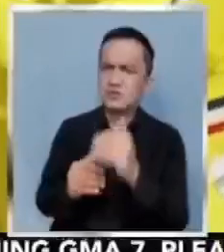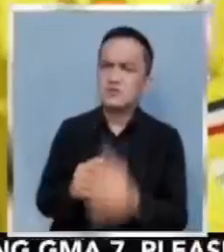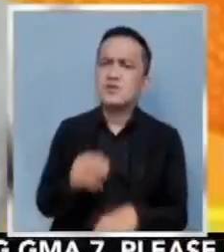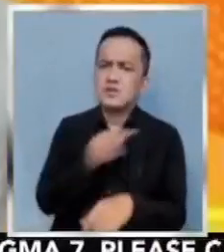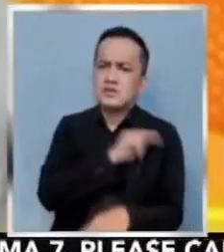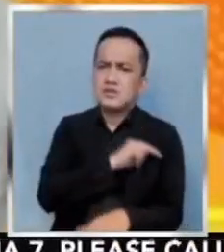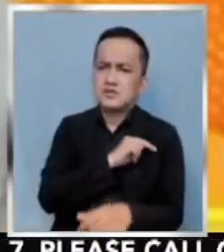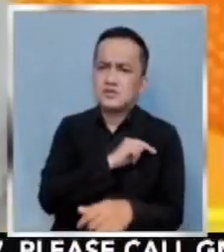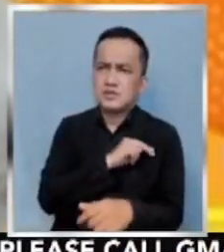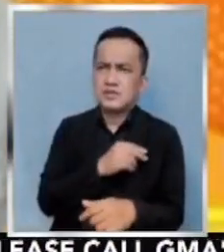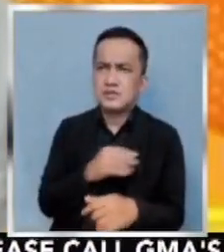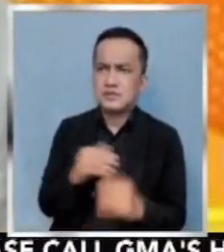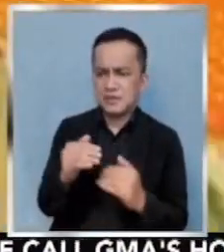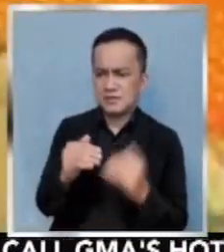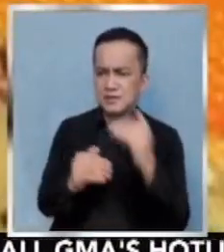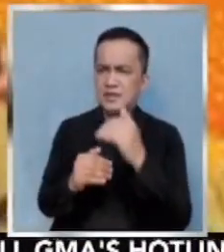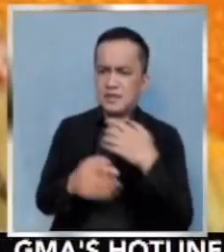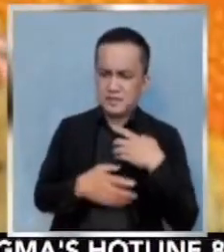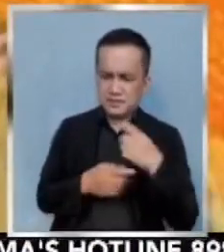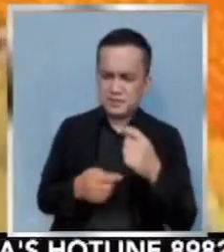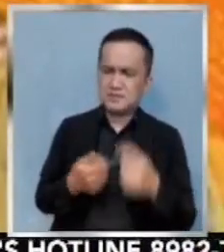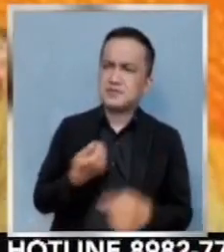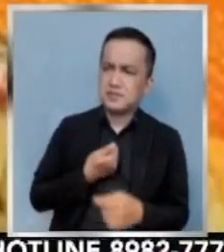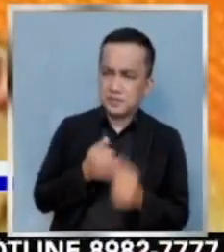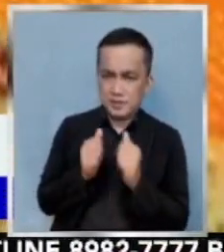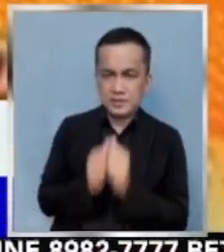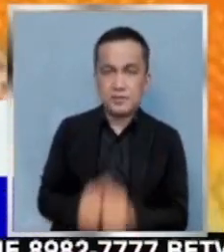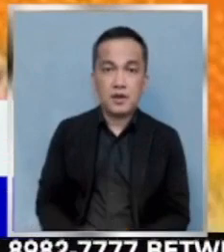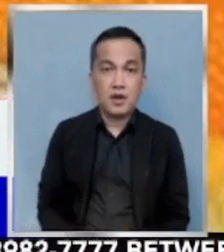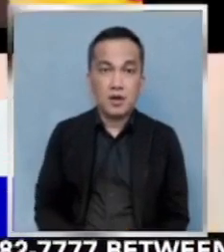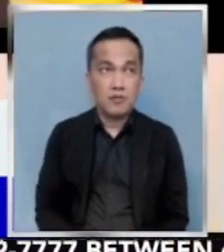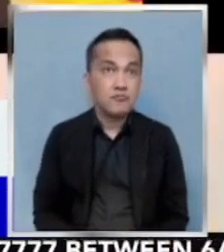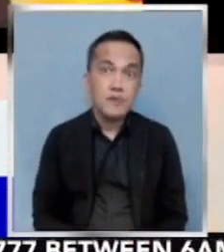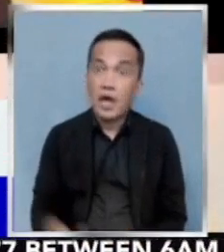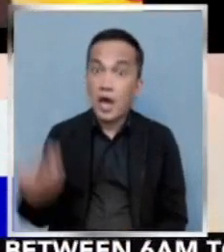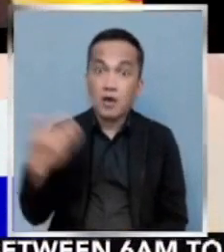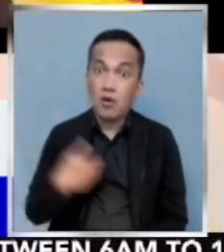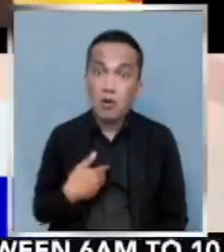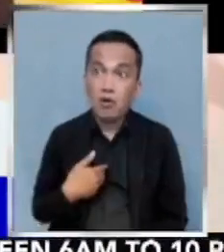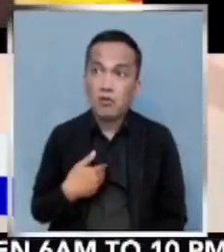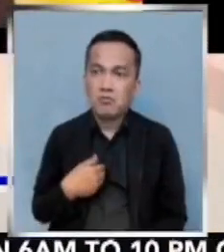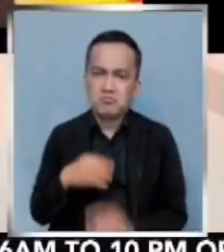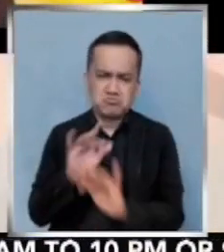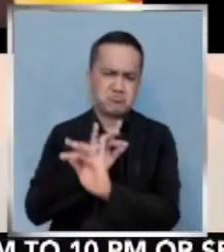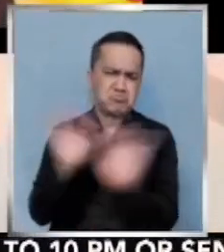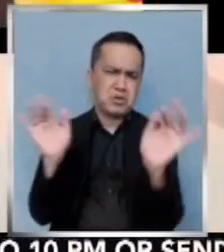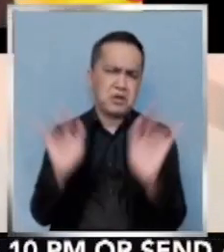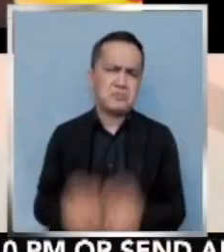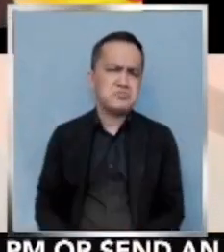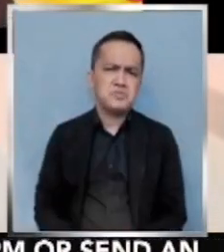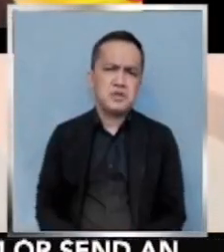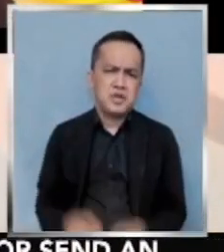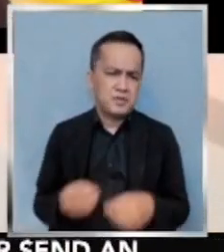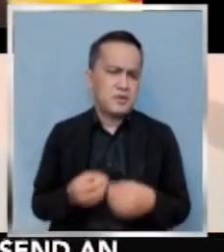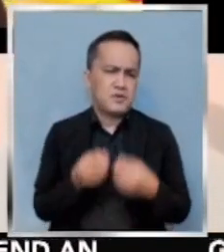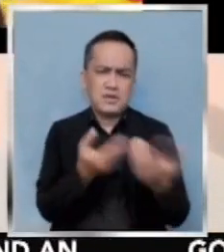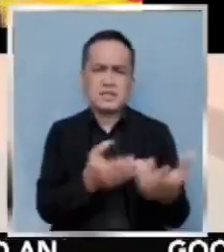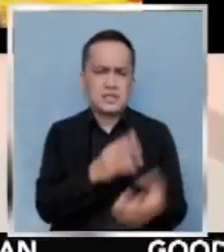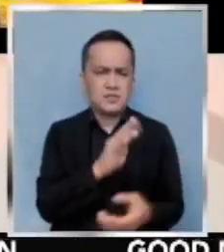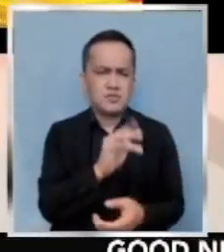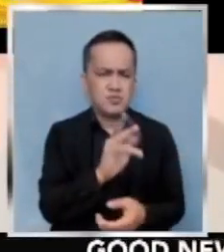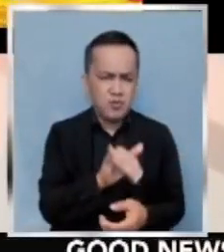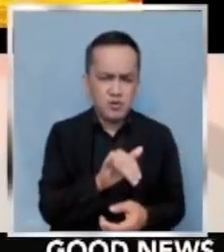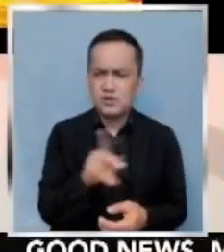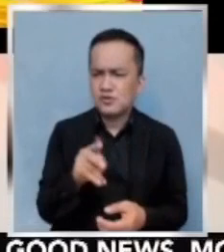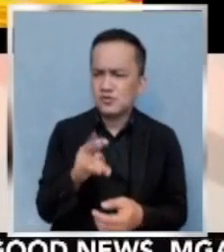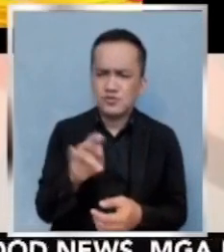sa sarili at sa mga kasama. Ako, wala. Bibigay ko lahat kay Buboy, kay Ruru, kay Cocoy.